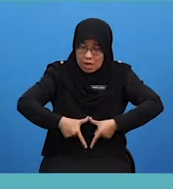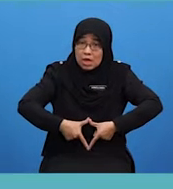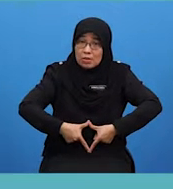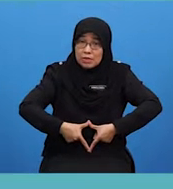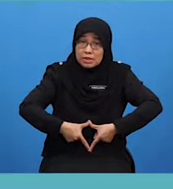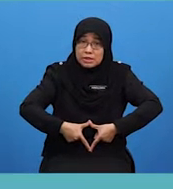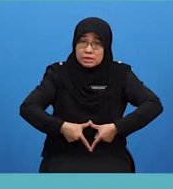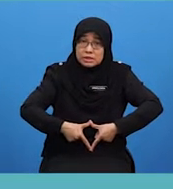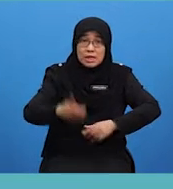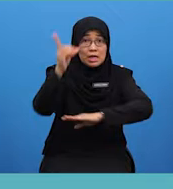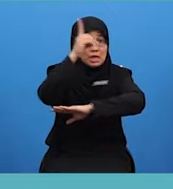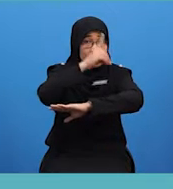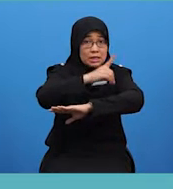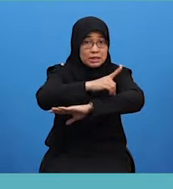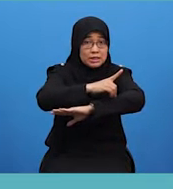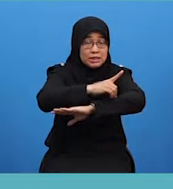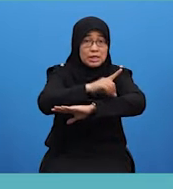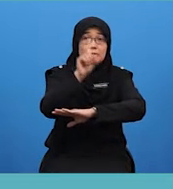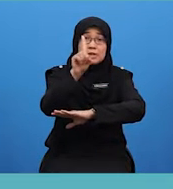ke lima.